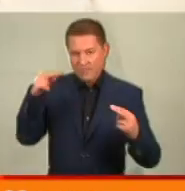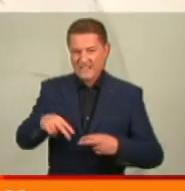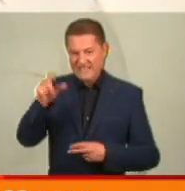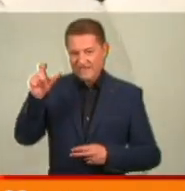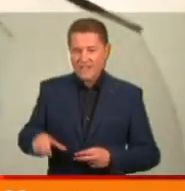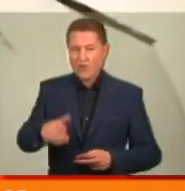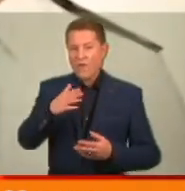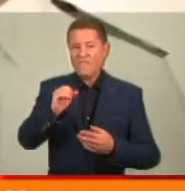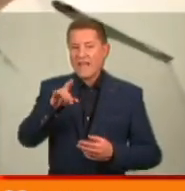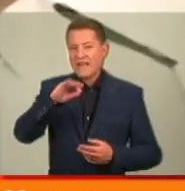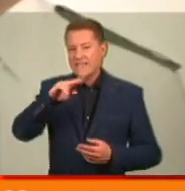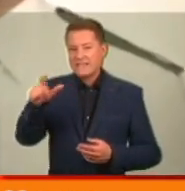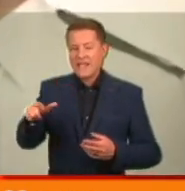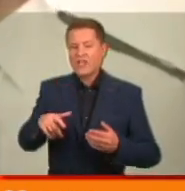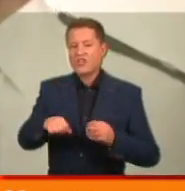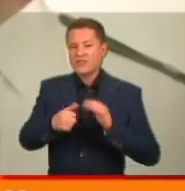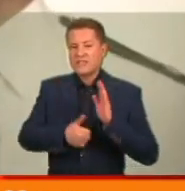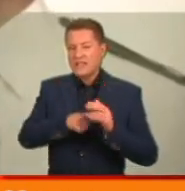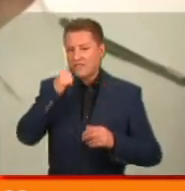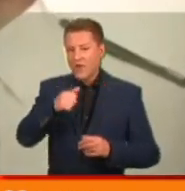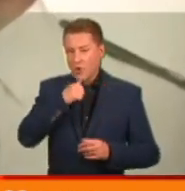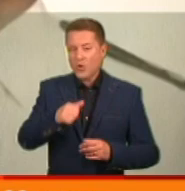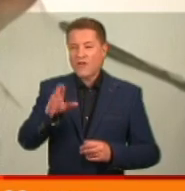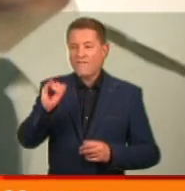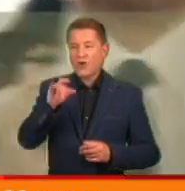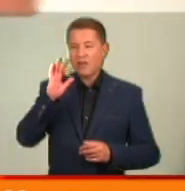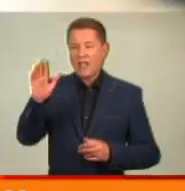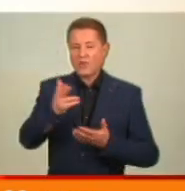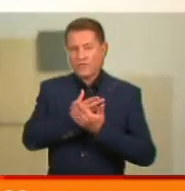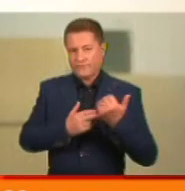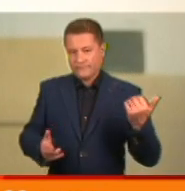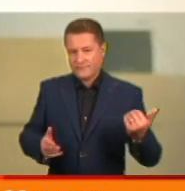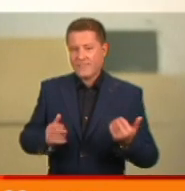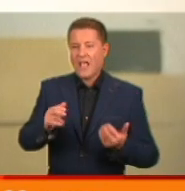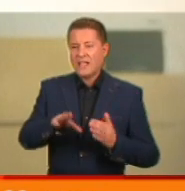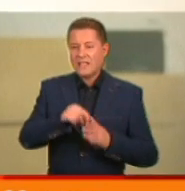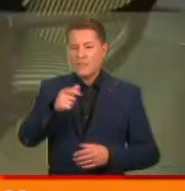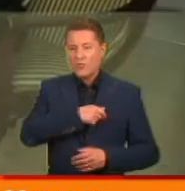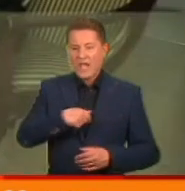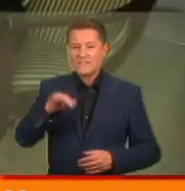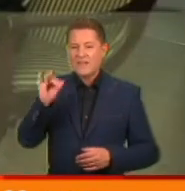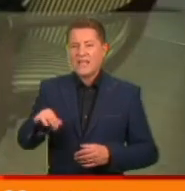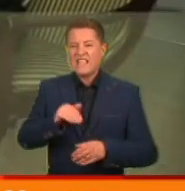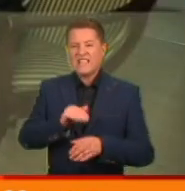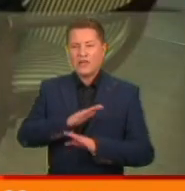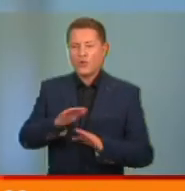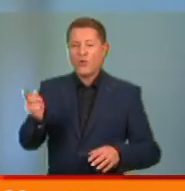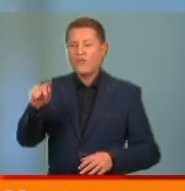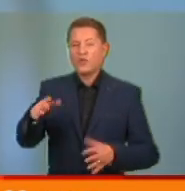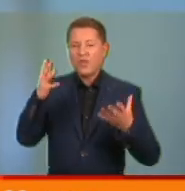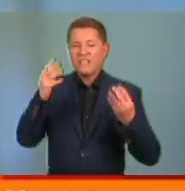Вересень 16-го. Попри гучну кампанію, Вороненков втрачає мандат, а разом із ним – недоторканність. В той день, коли